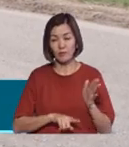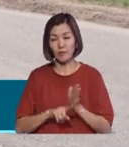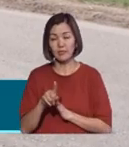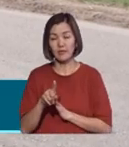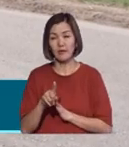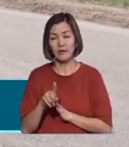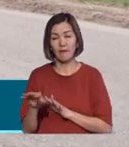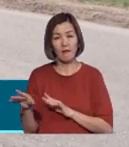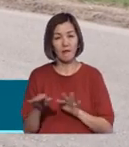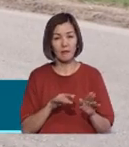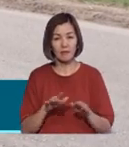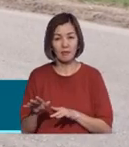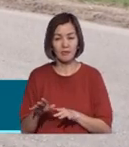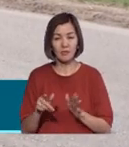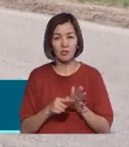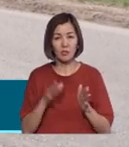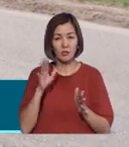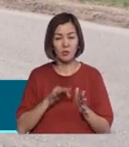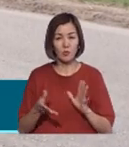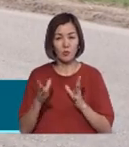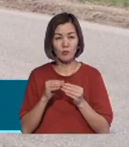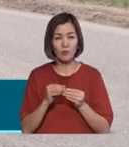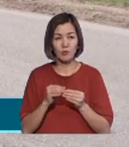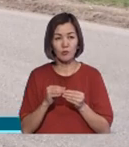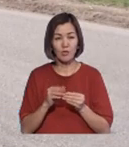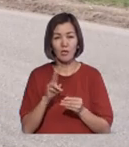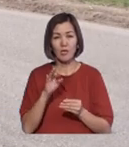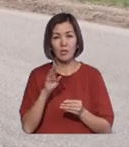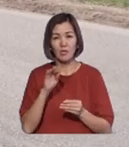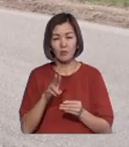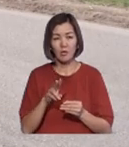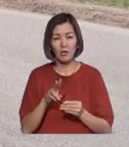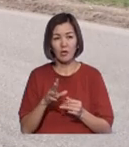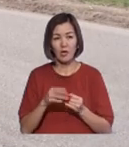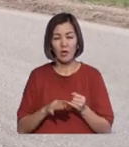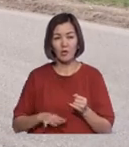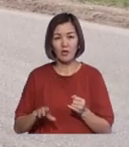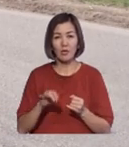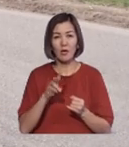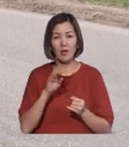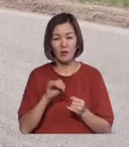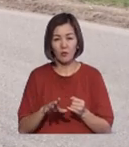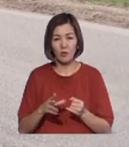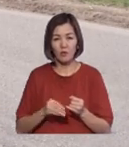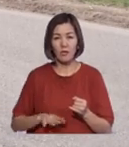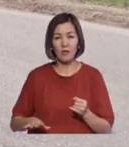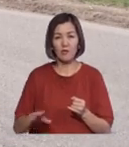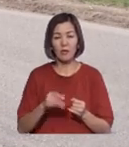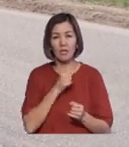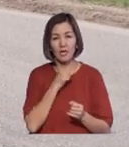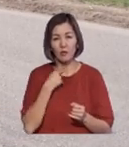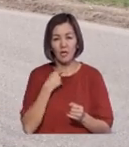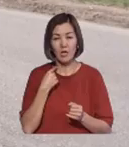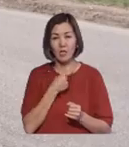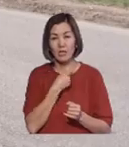акциясы аясында Жетісу облысы бойынша мына Кербұлақ ауданында Алакөл аудандары бар, мына Талдықорған